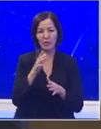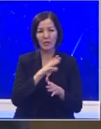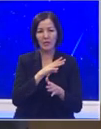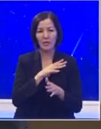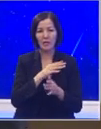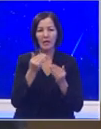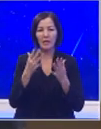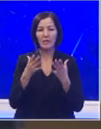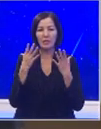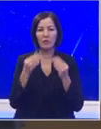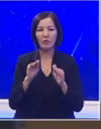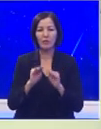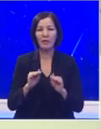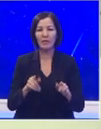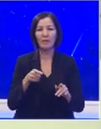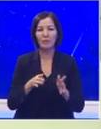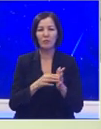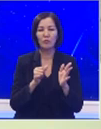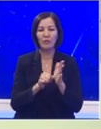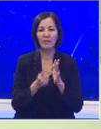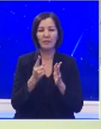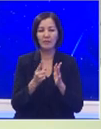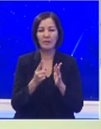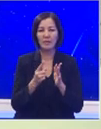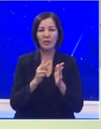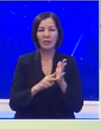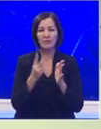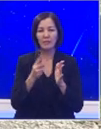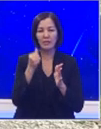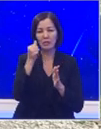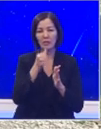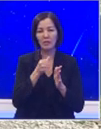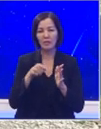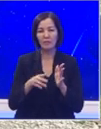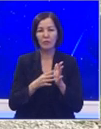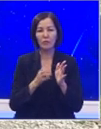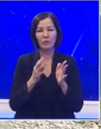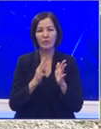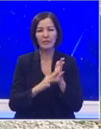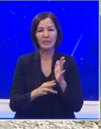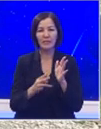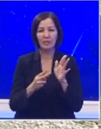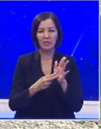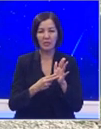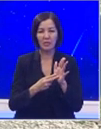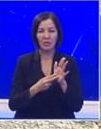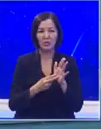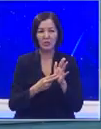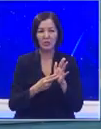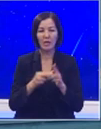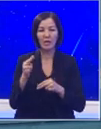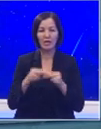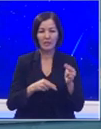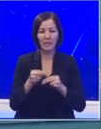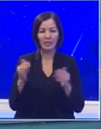жетіпті. Қазір балалар 1961 және 1972 сондай-ақ 1987 жылы жапсарланып салынған